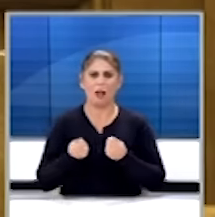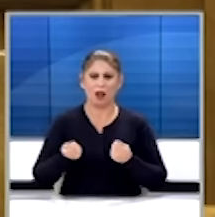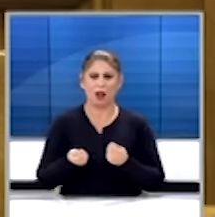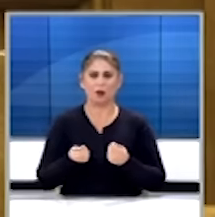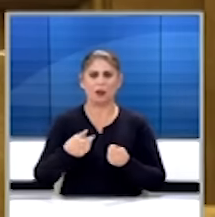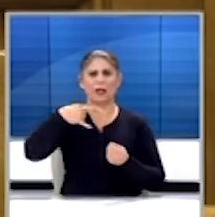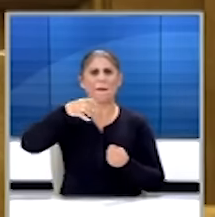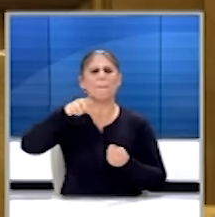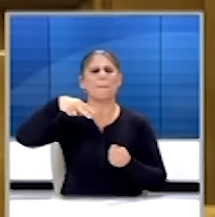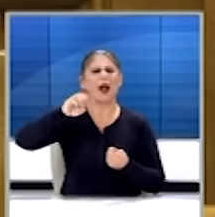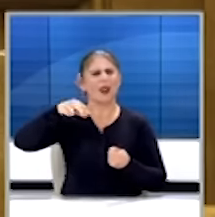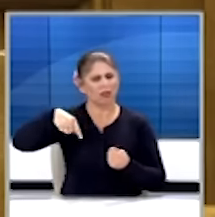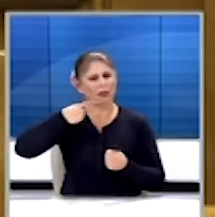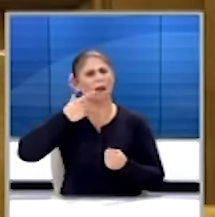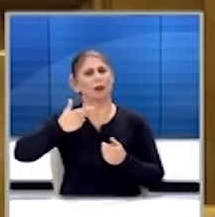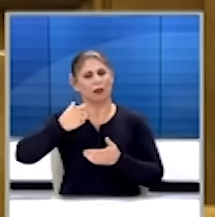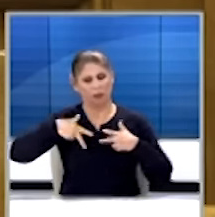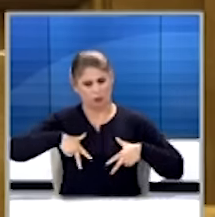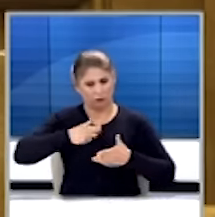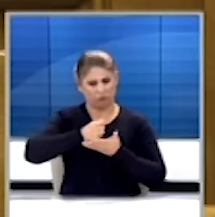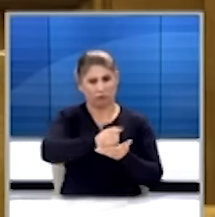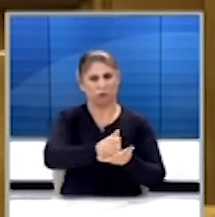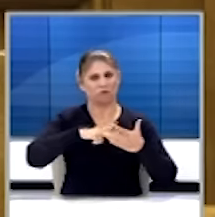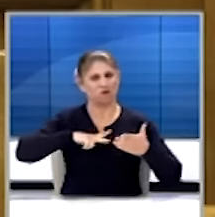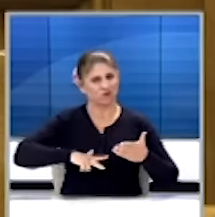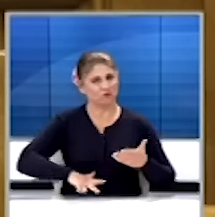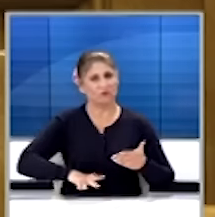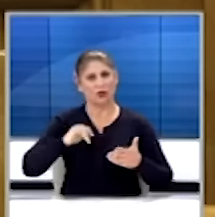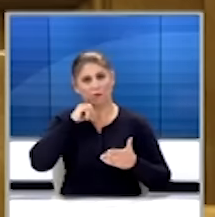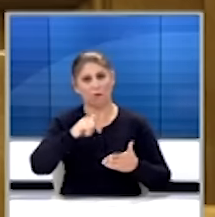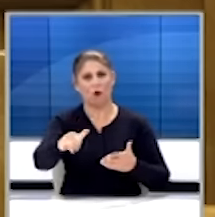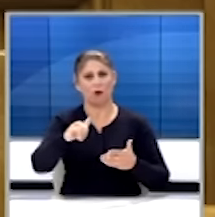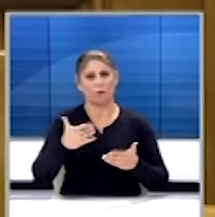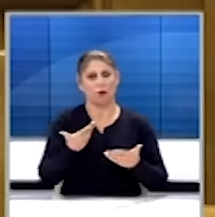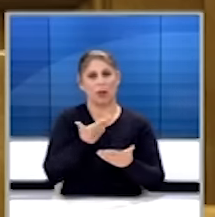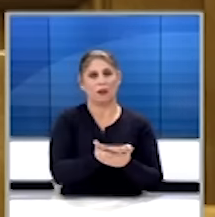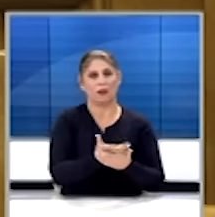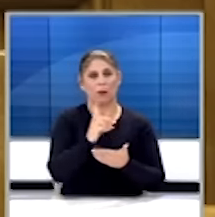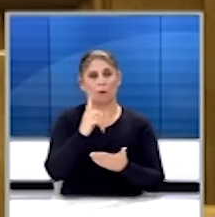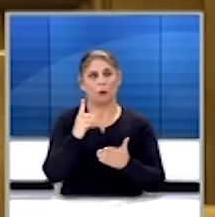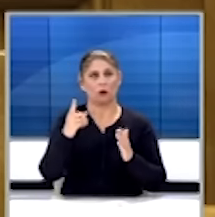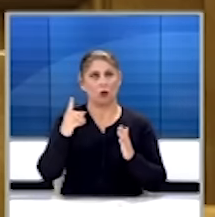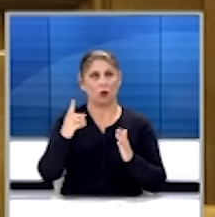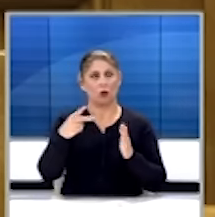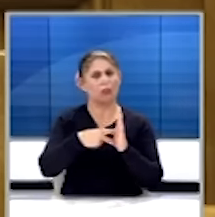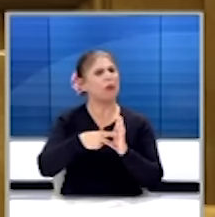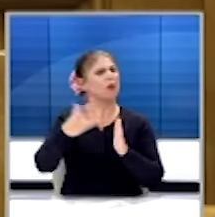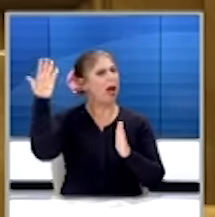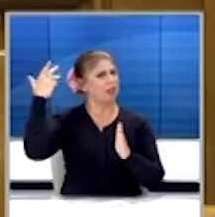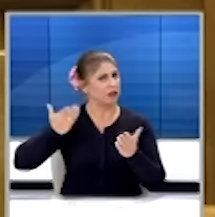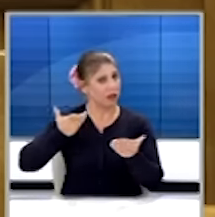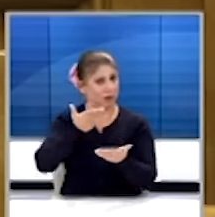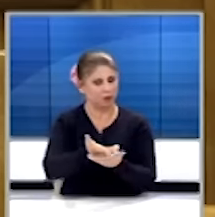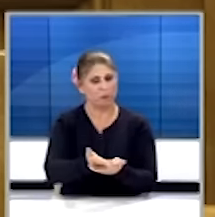κρατική μάλιστα επιδότηση, ικανοποιώντας ένα πάγιο αίτημά τους από τη δεκαετία του 2000. Και